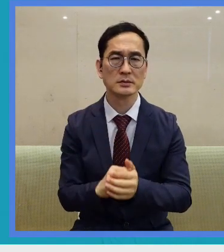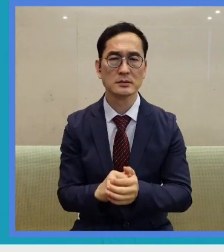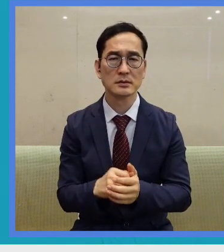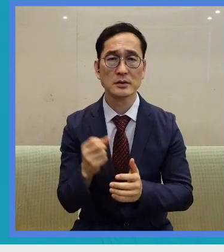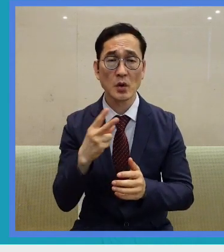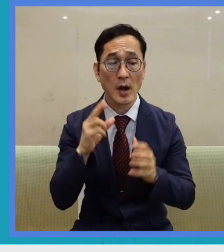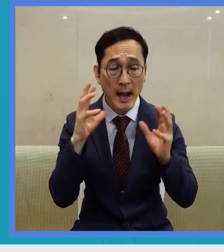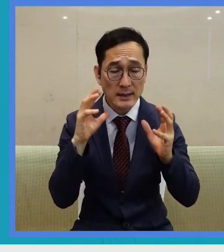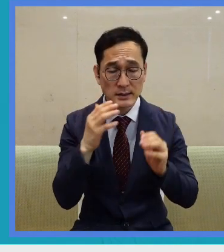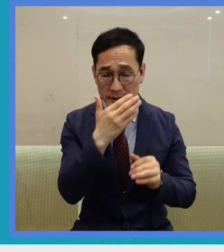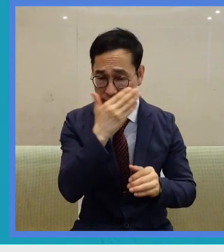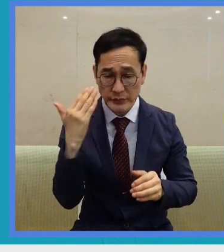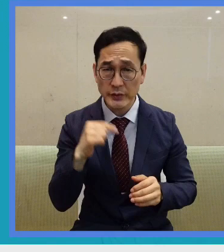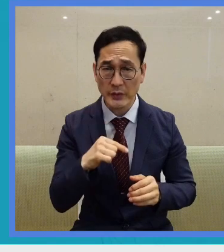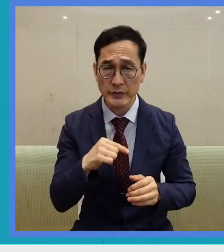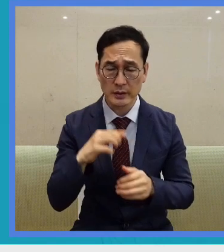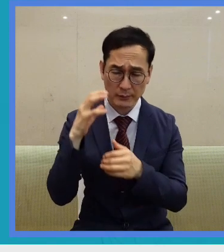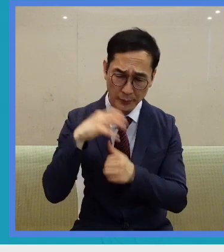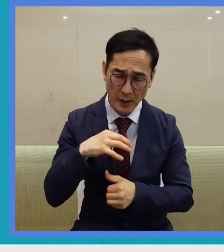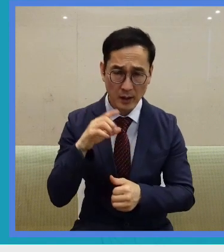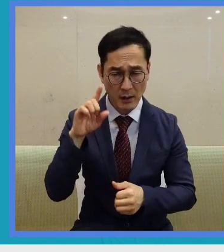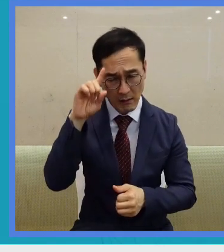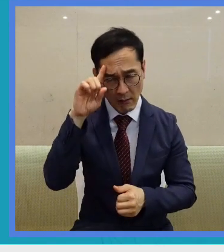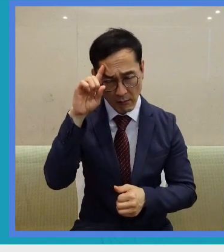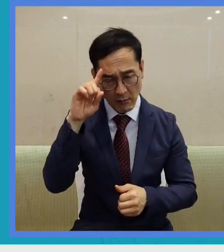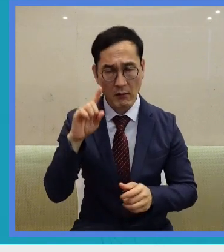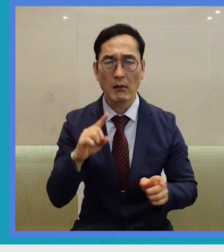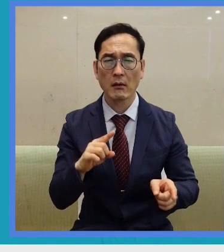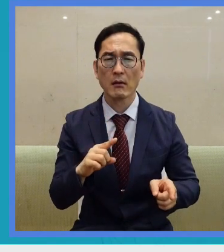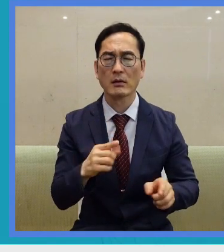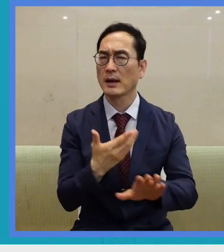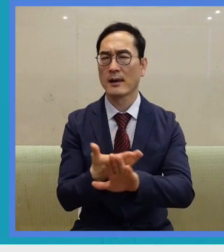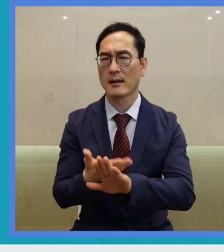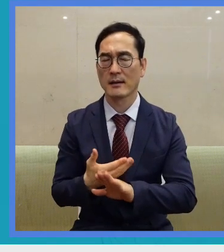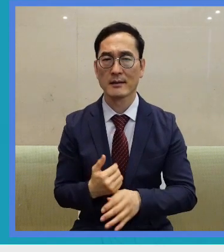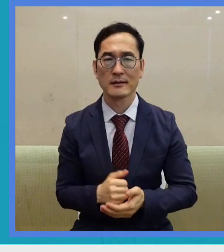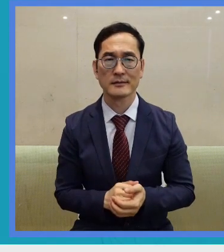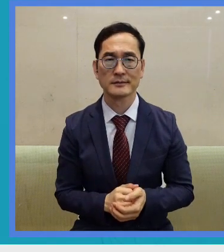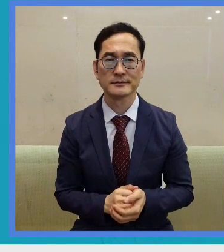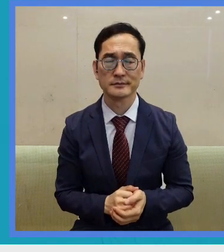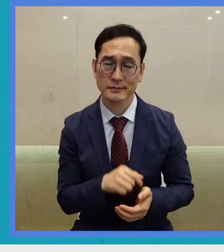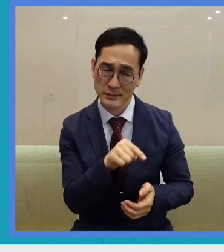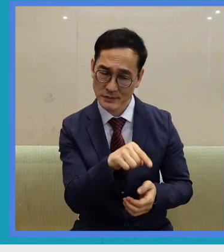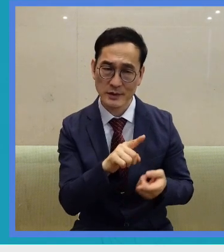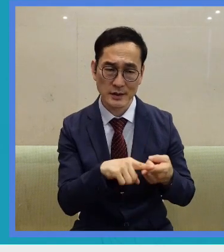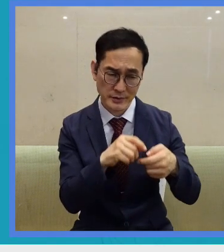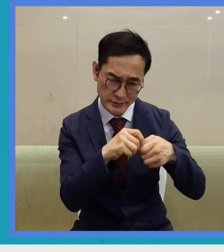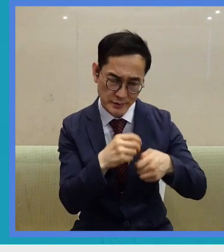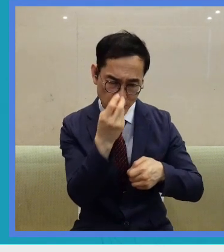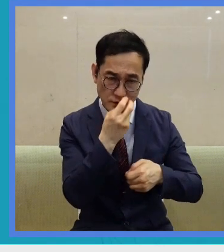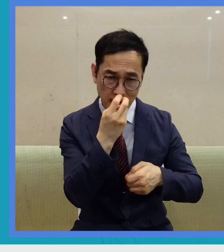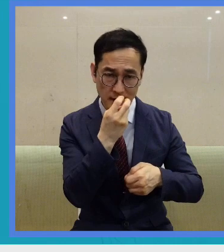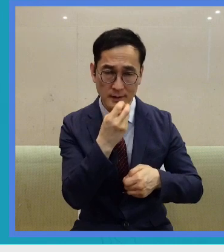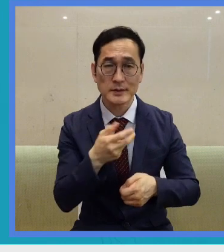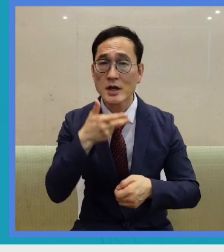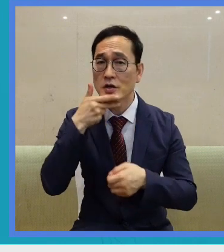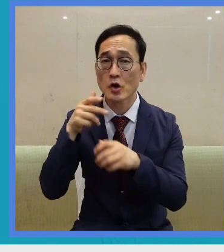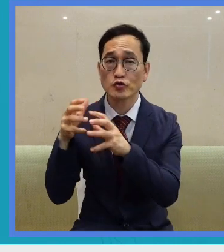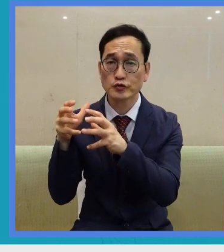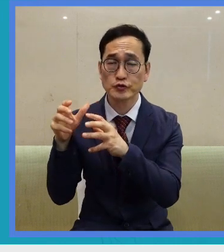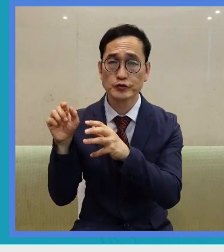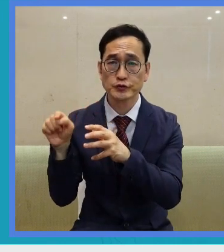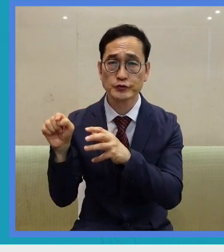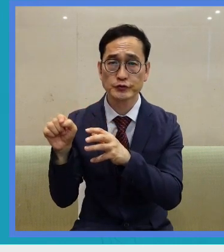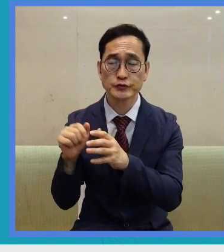아동적인 측면에서 어떻게 될 것인가에 대한 문제가 제기되었습니다. 그래서 NHS 영국에서 내셔널 헬스